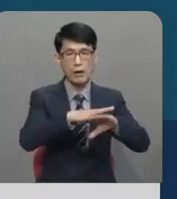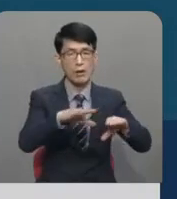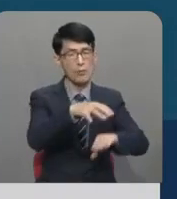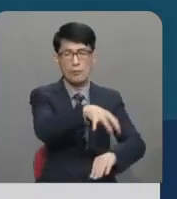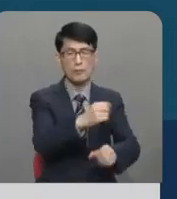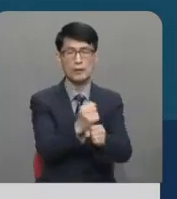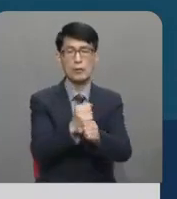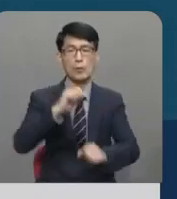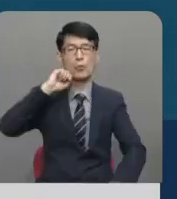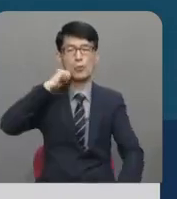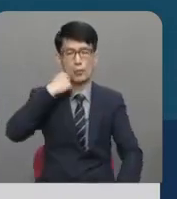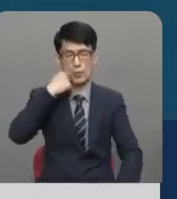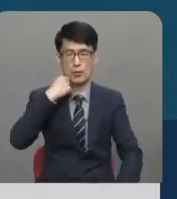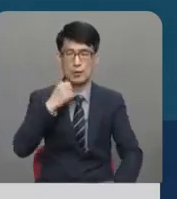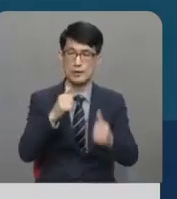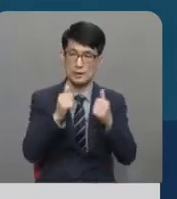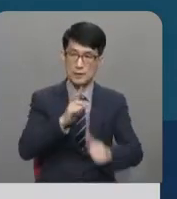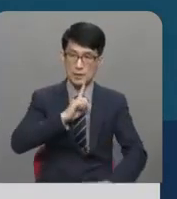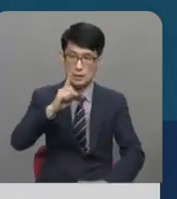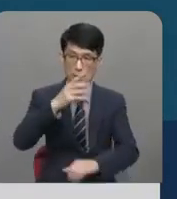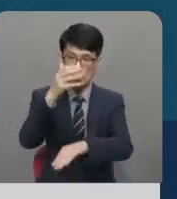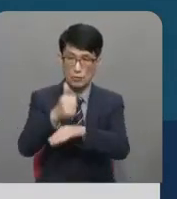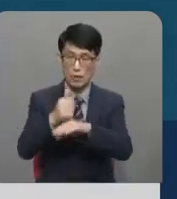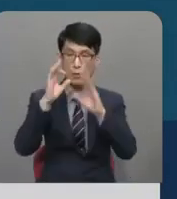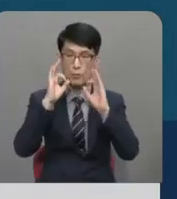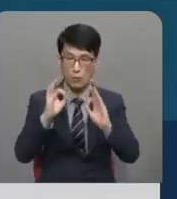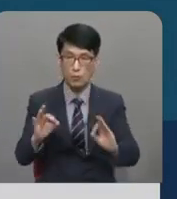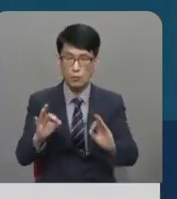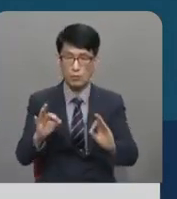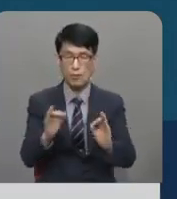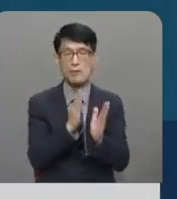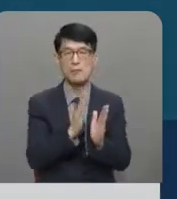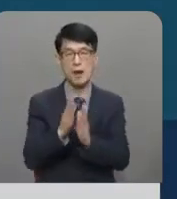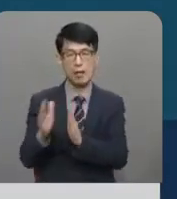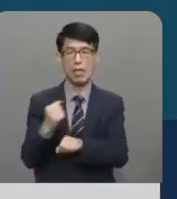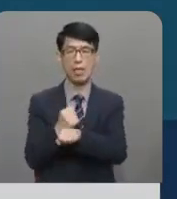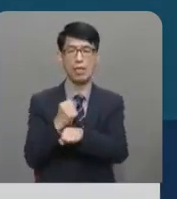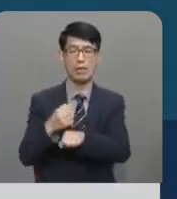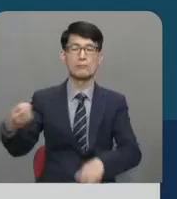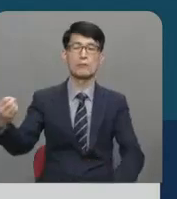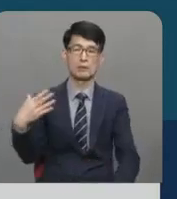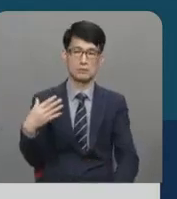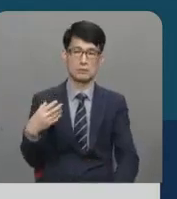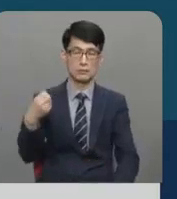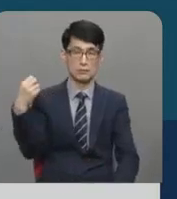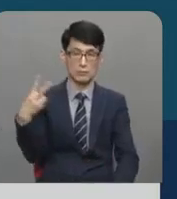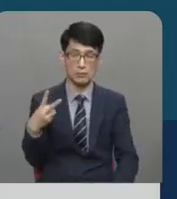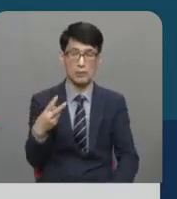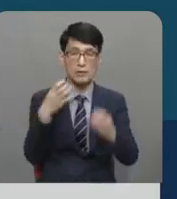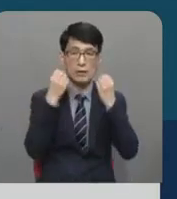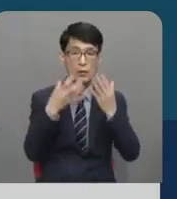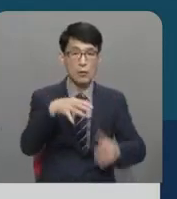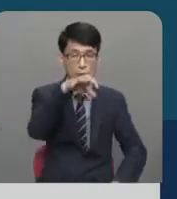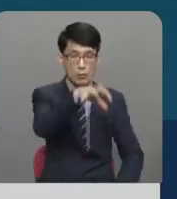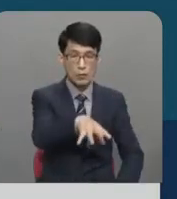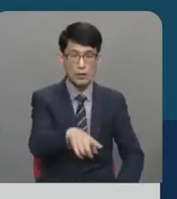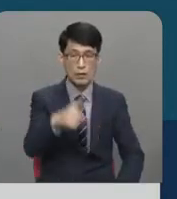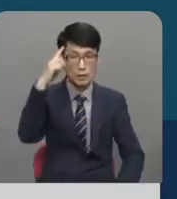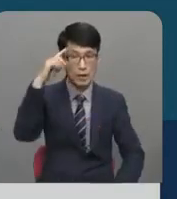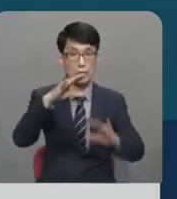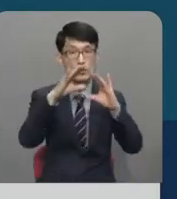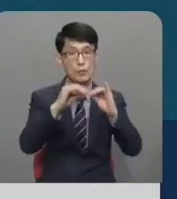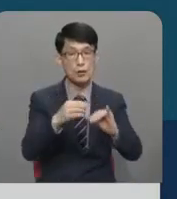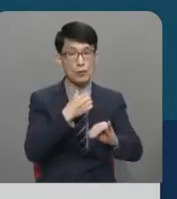며 소송 결과에 따라 대응하겠다고 밝혔습니다 또 이주민들이 새로운 이주단지 조성에 동의한다면